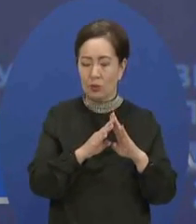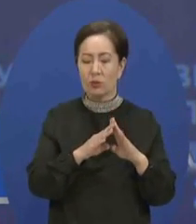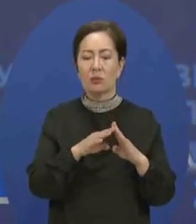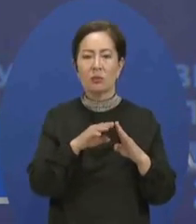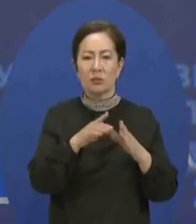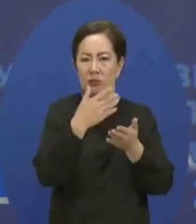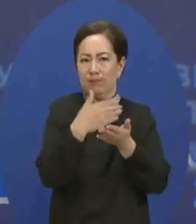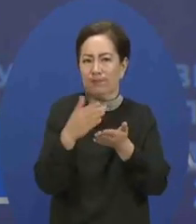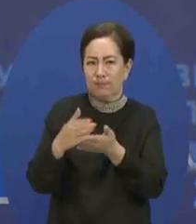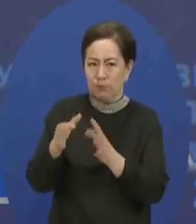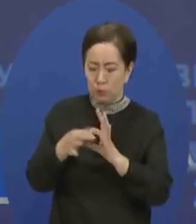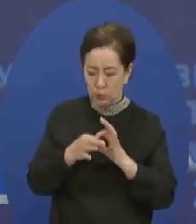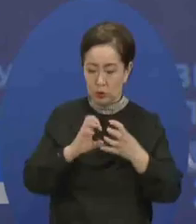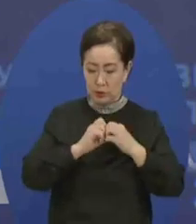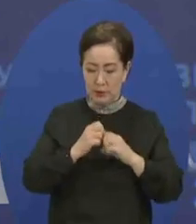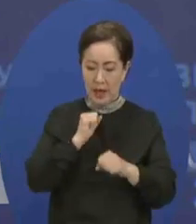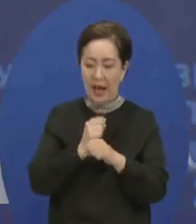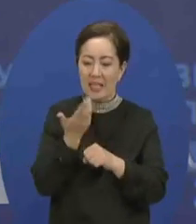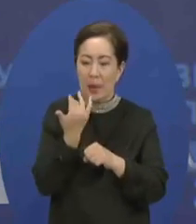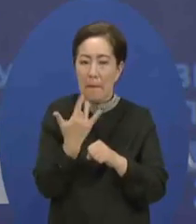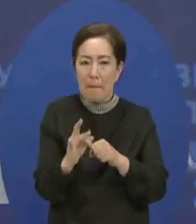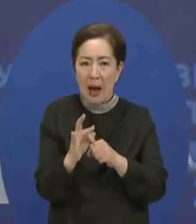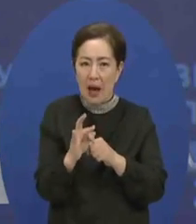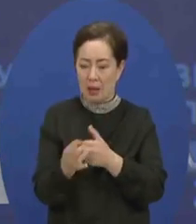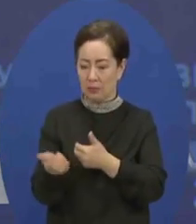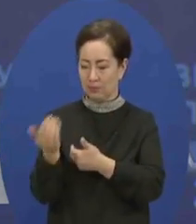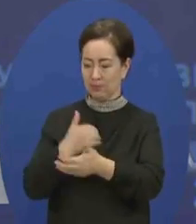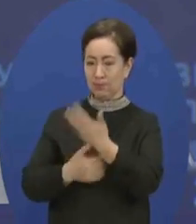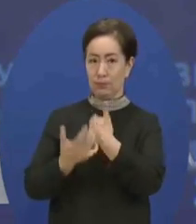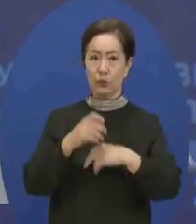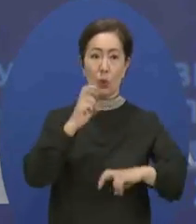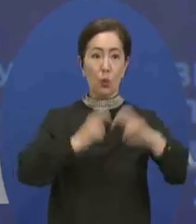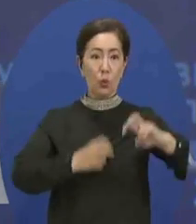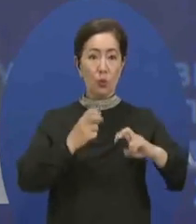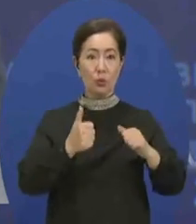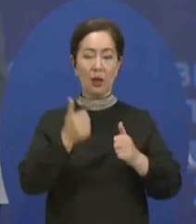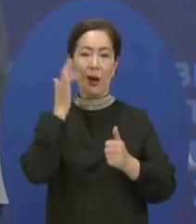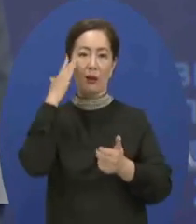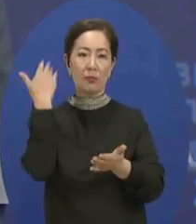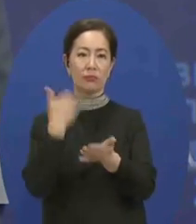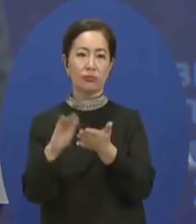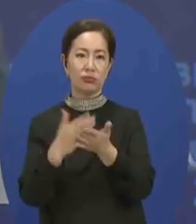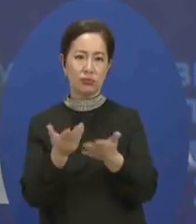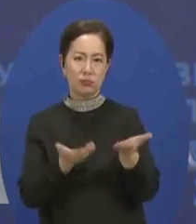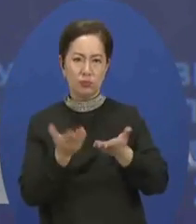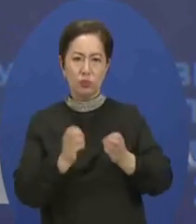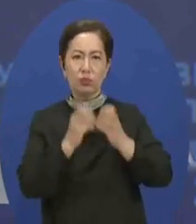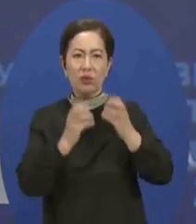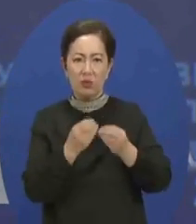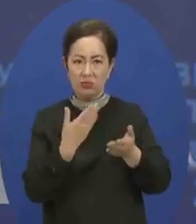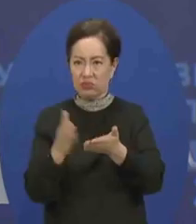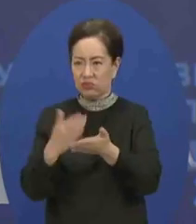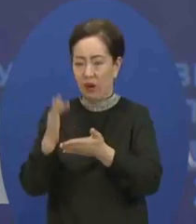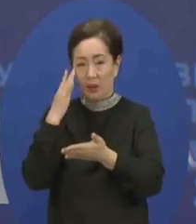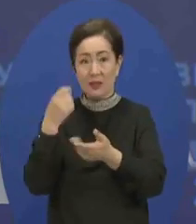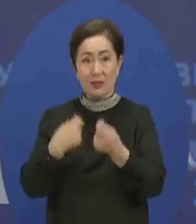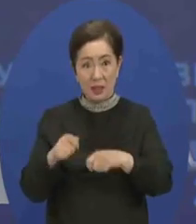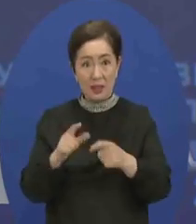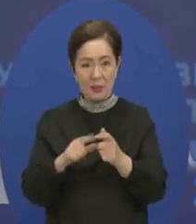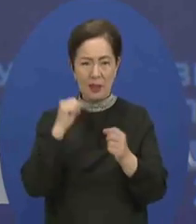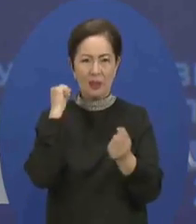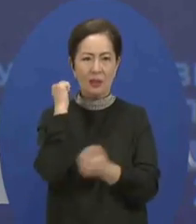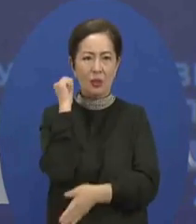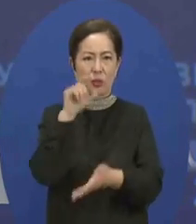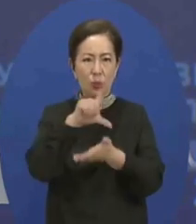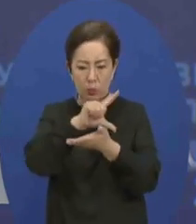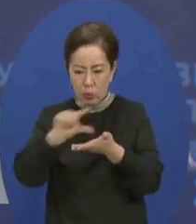болгож үйлдвэрлэгч, экспортлогч ус болох шаардлагатай байна. Монголчууд бид ядуурлыг бууруулахад онцгой анхаарч ойрын